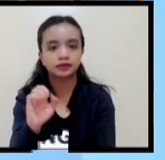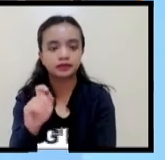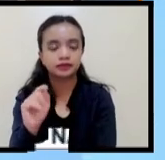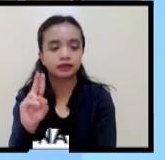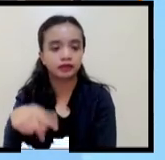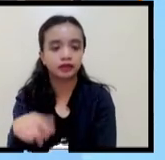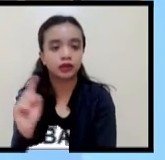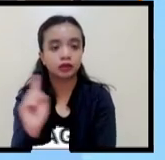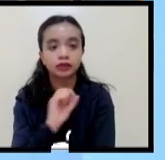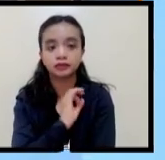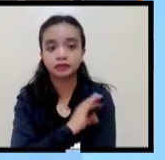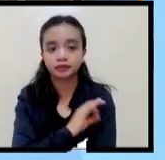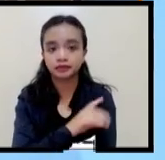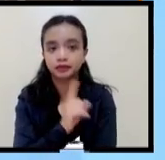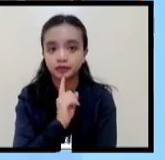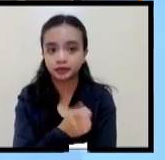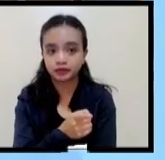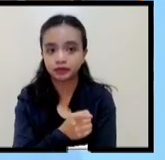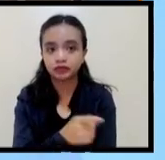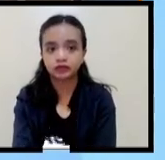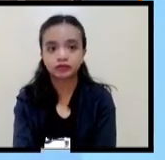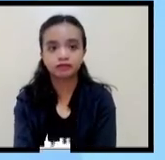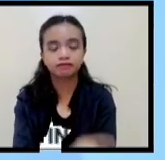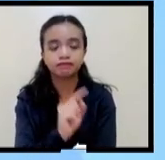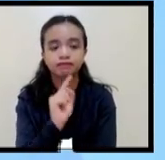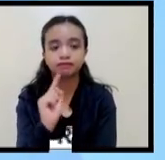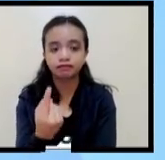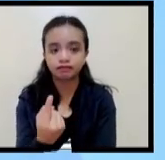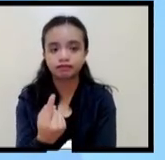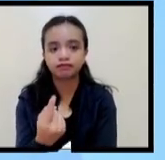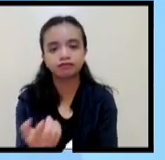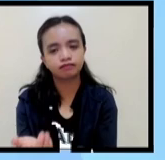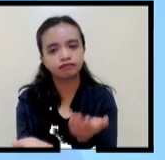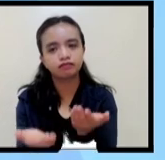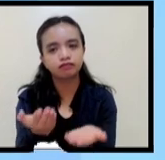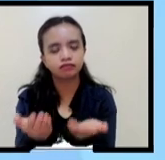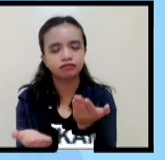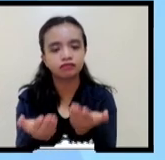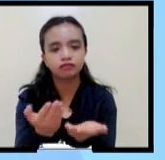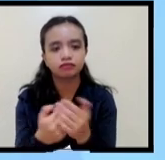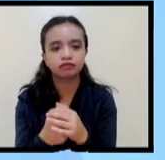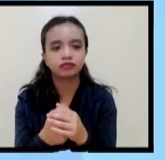Yung mga benefits naman po personally, first, maybe